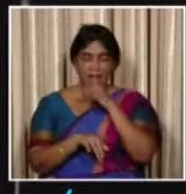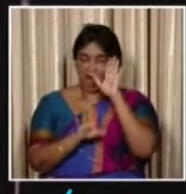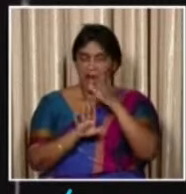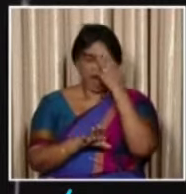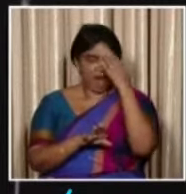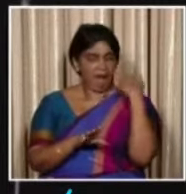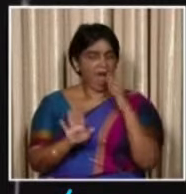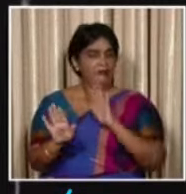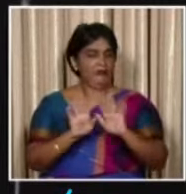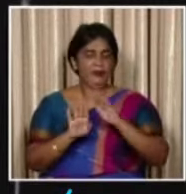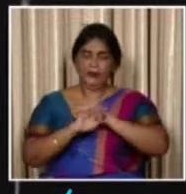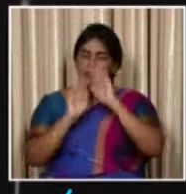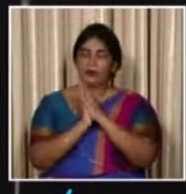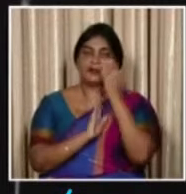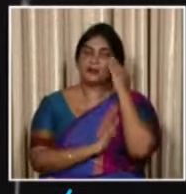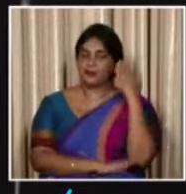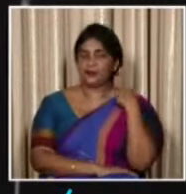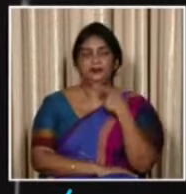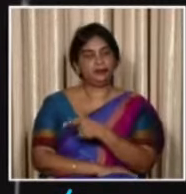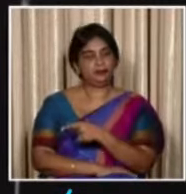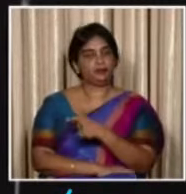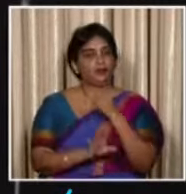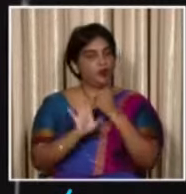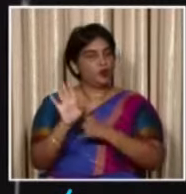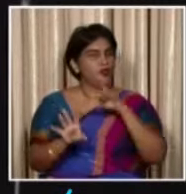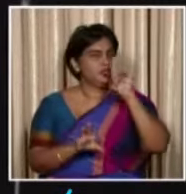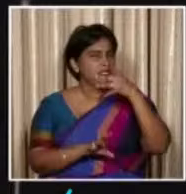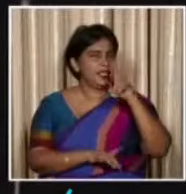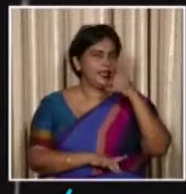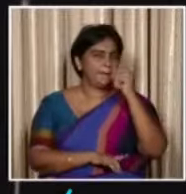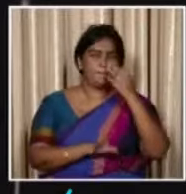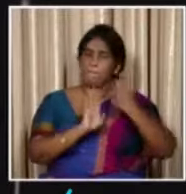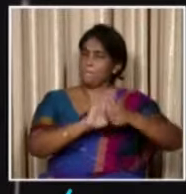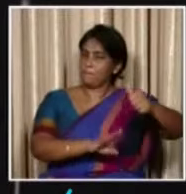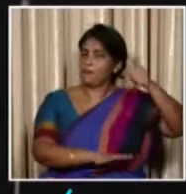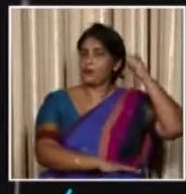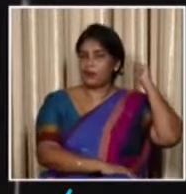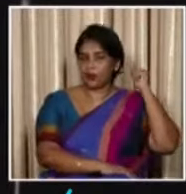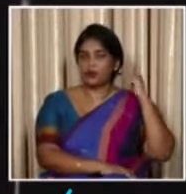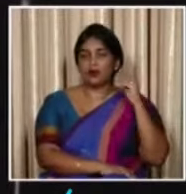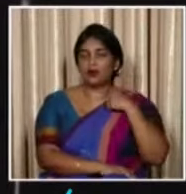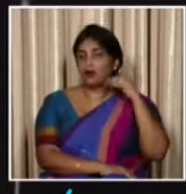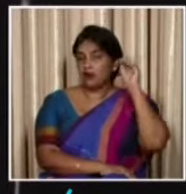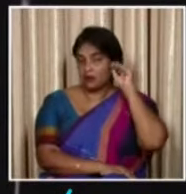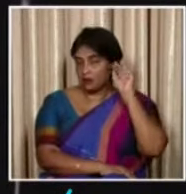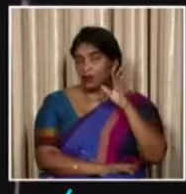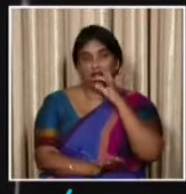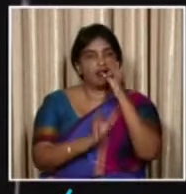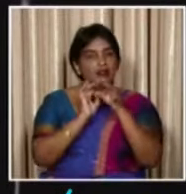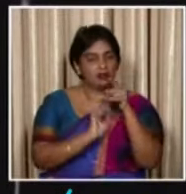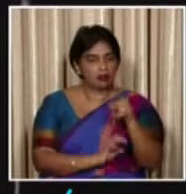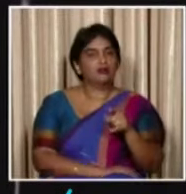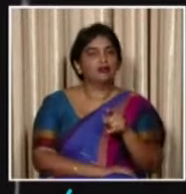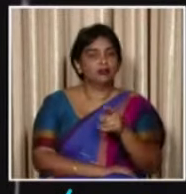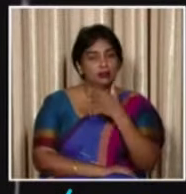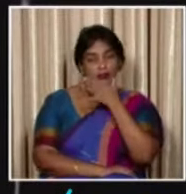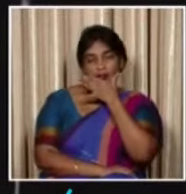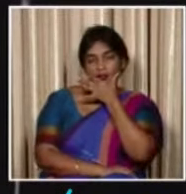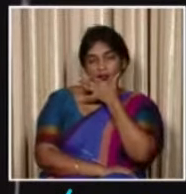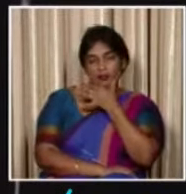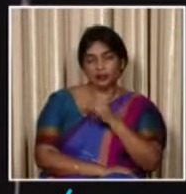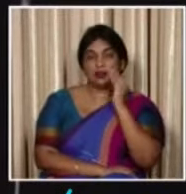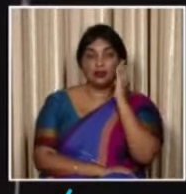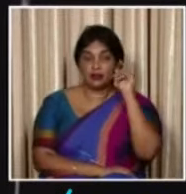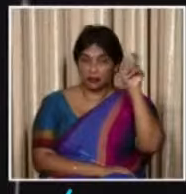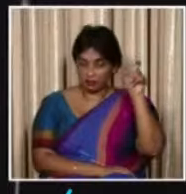ගෙදර පාලනය කරන්නේ ඒක නිසා තමයි මේට අවුරුදු 100කට 150කට ඉස්සෙල්ලා අපි අහලා තියෙන කතාවක් ඊටාම රූමත්